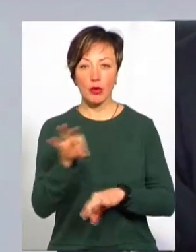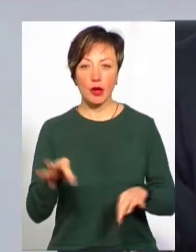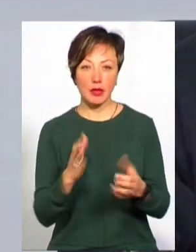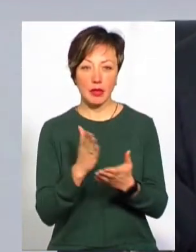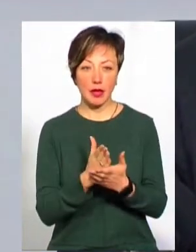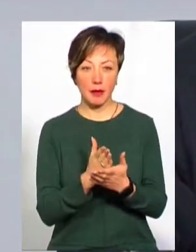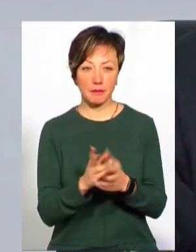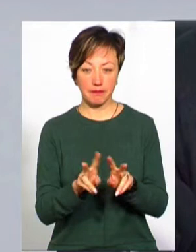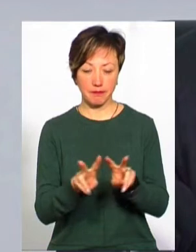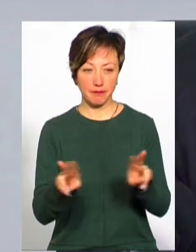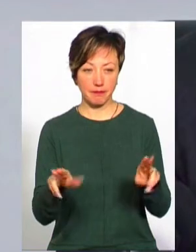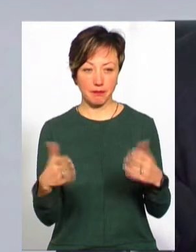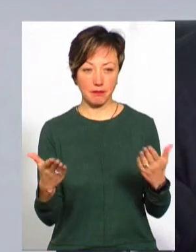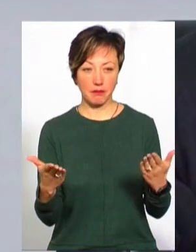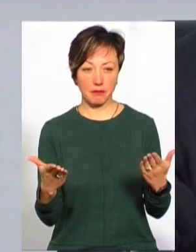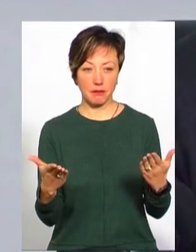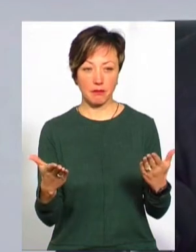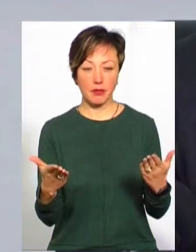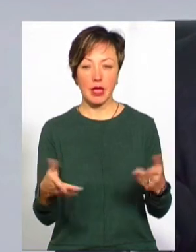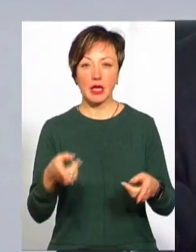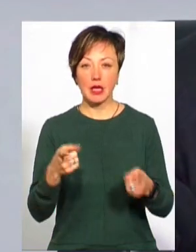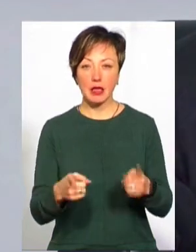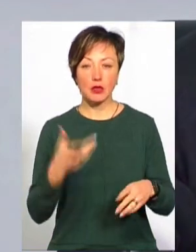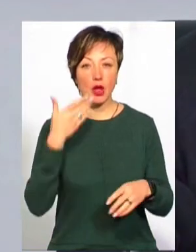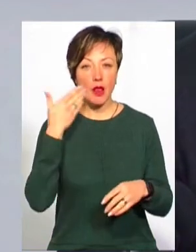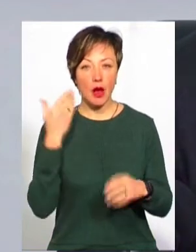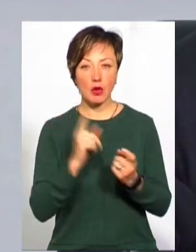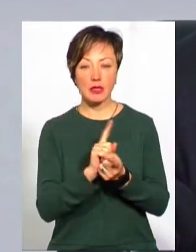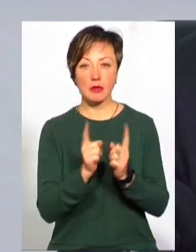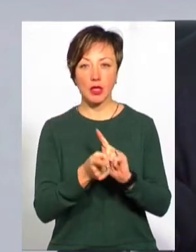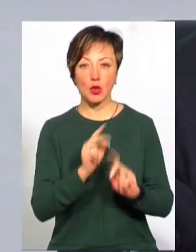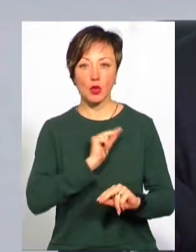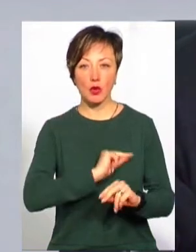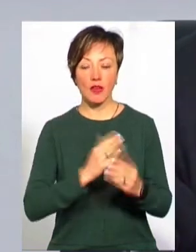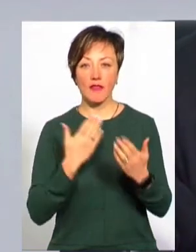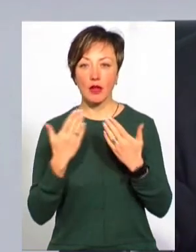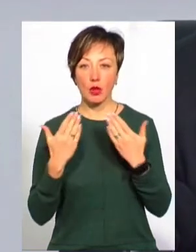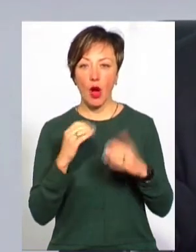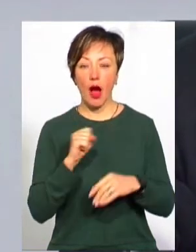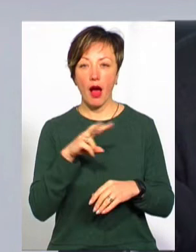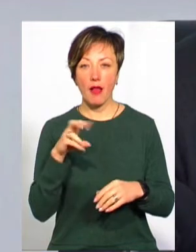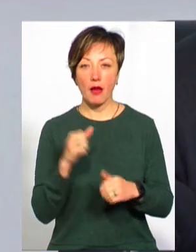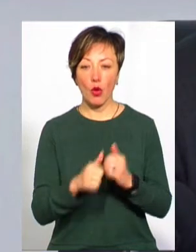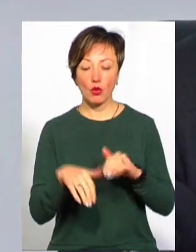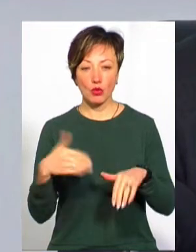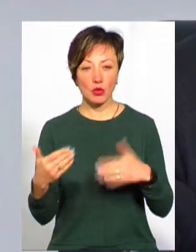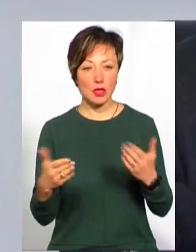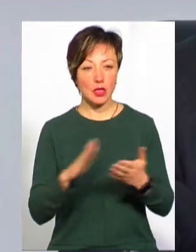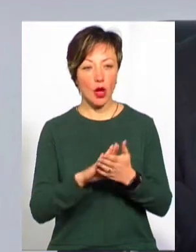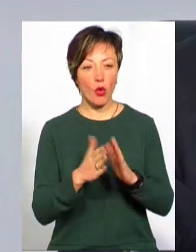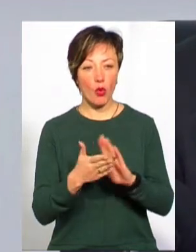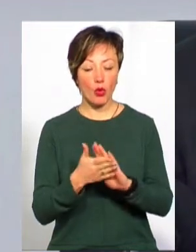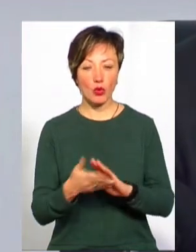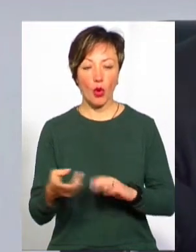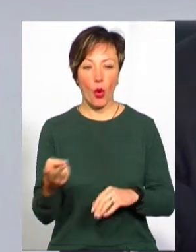дзеркальним. Там дійсно можна легко змінити трудові відносини, але для кожної сторони і за угодою